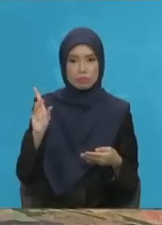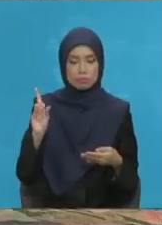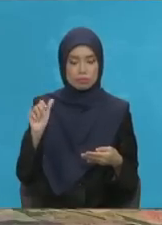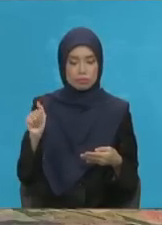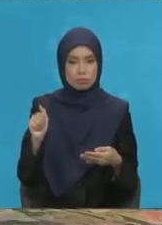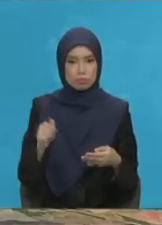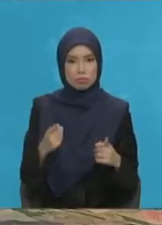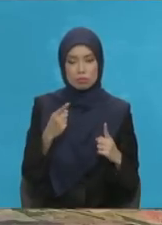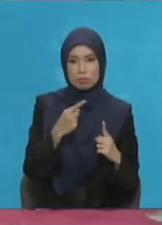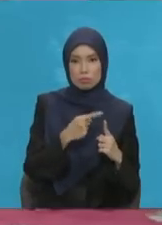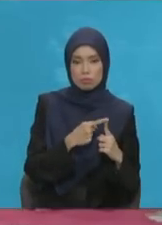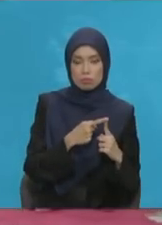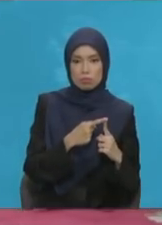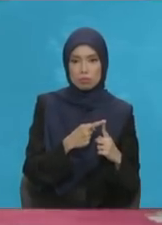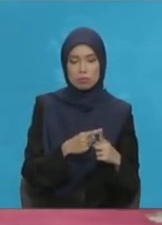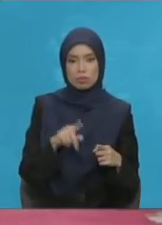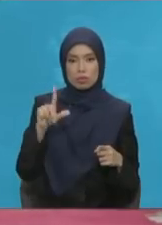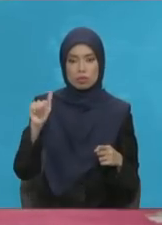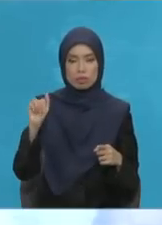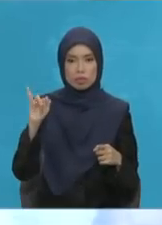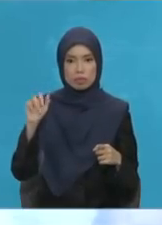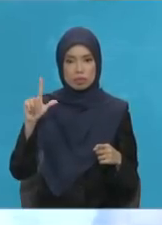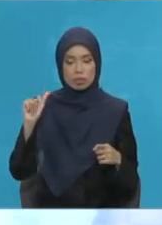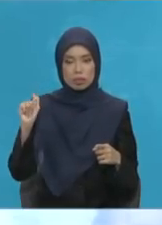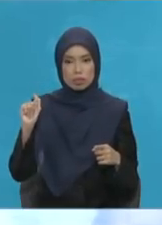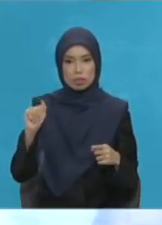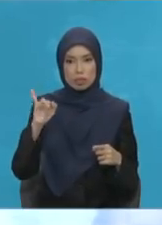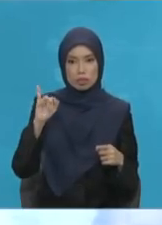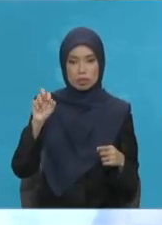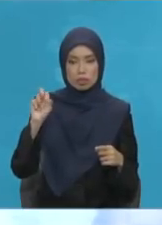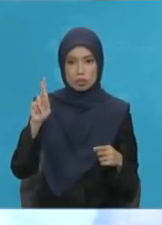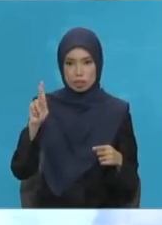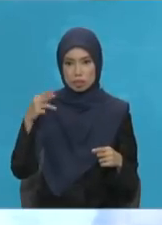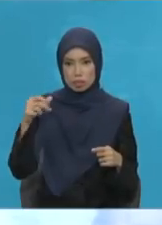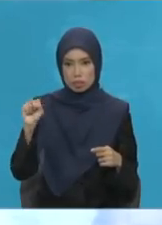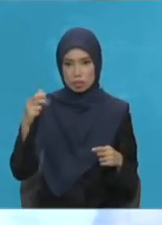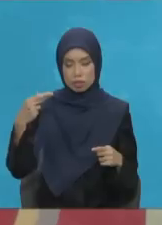Mulia Pangeran Maharaja Setia Laila diraja sahibul Irsyad